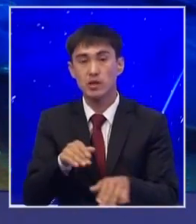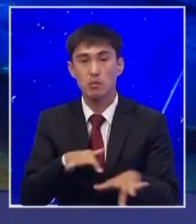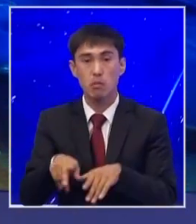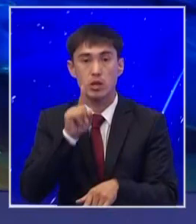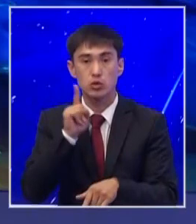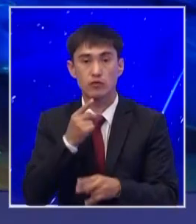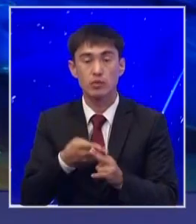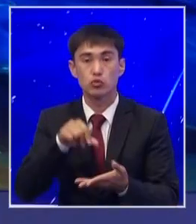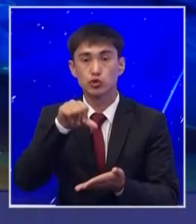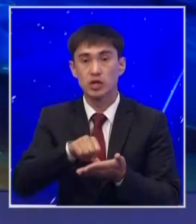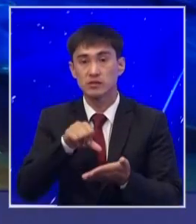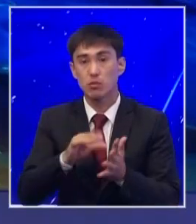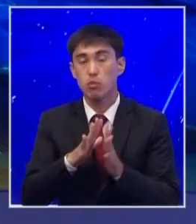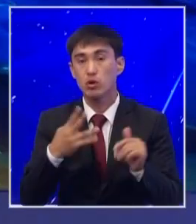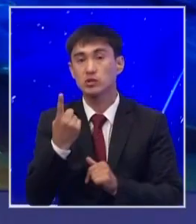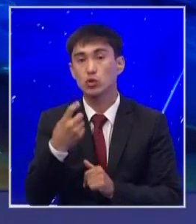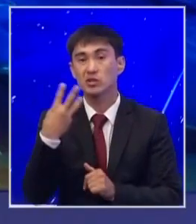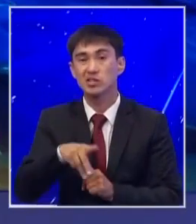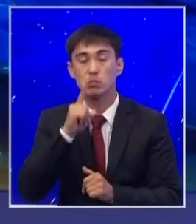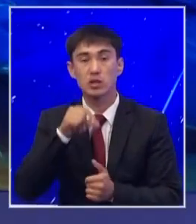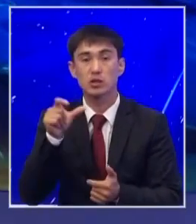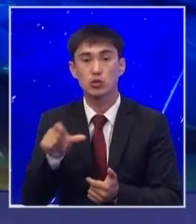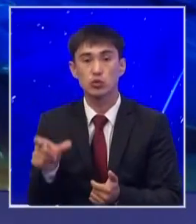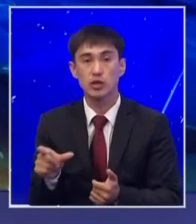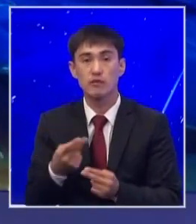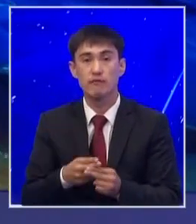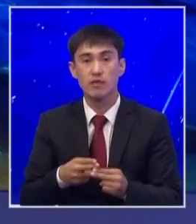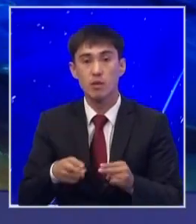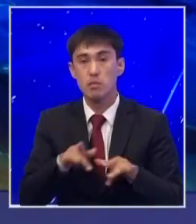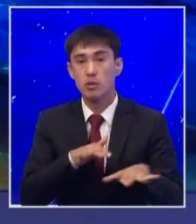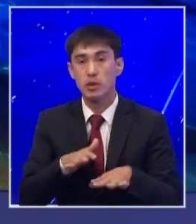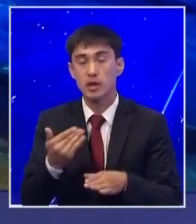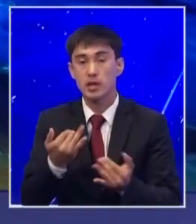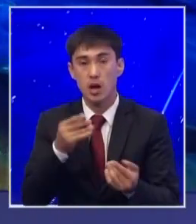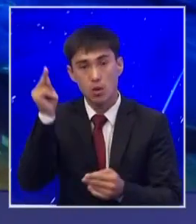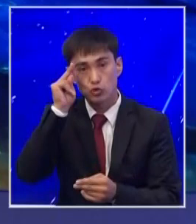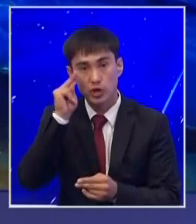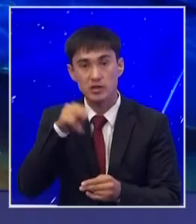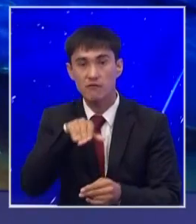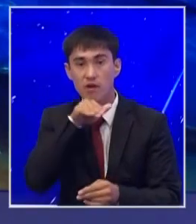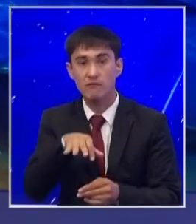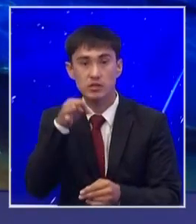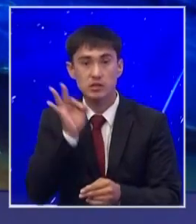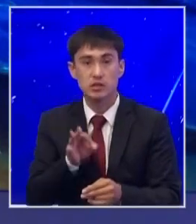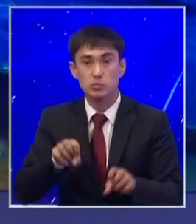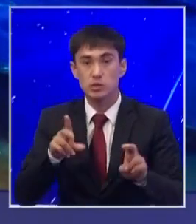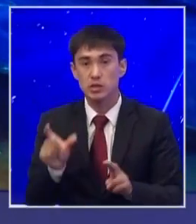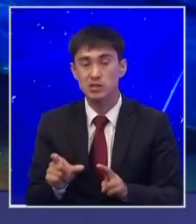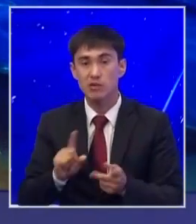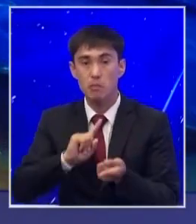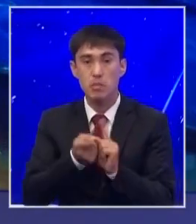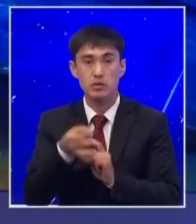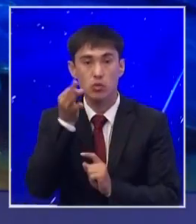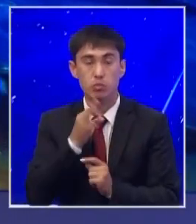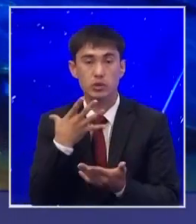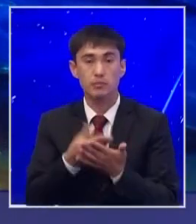молодежи. В нем приняли участие более 130 молодых людей. В ходе мероприятия они обучались у квалифицированных специалистов и